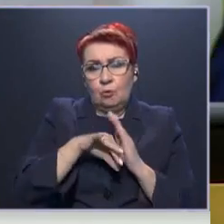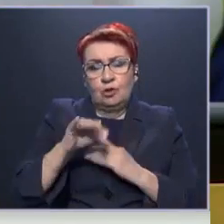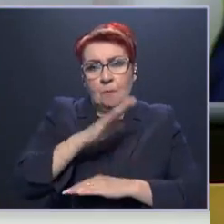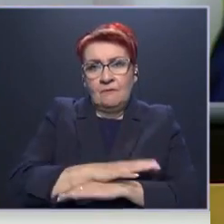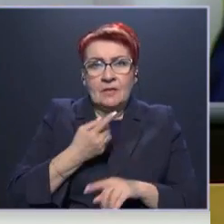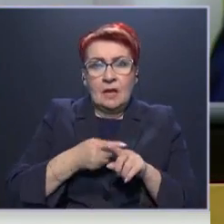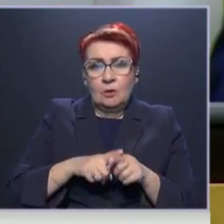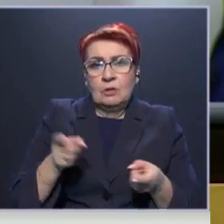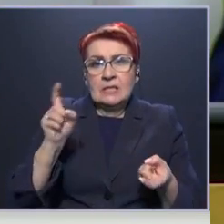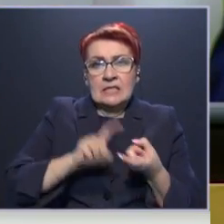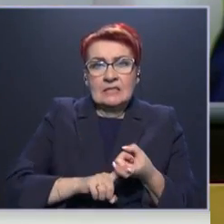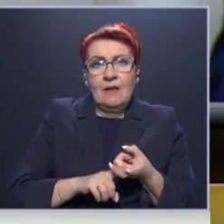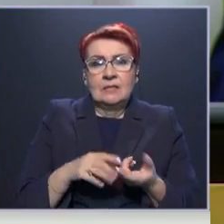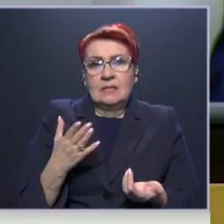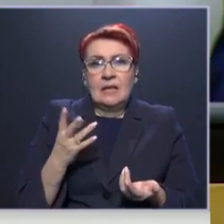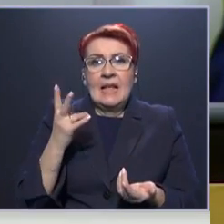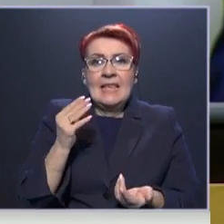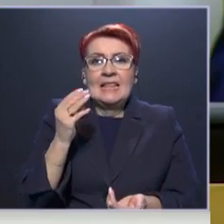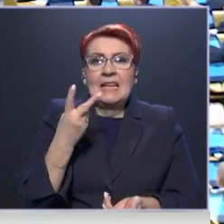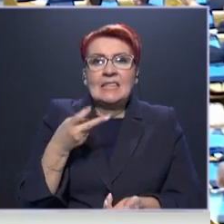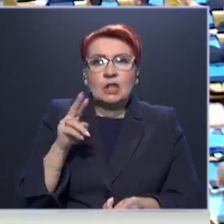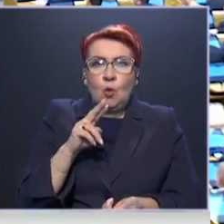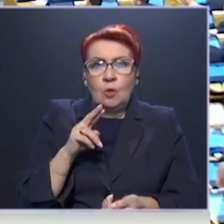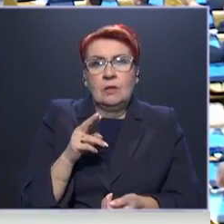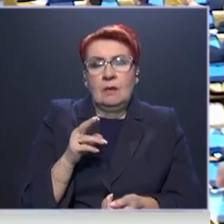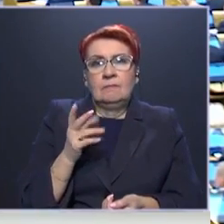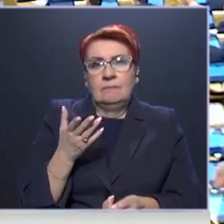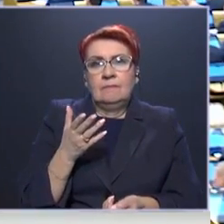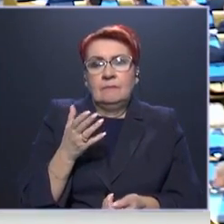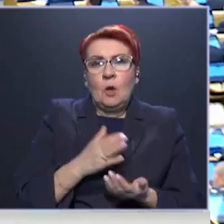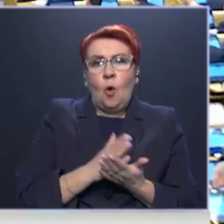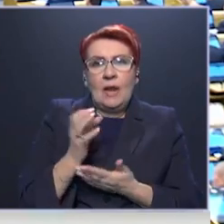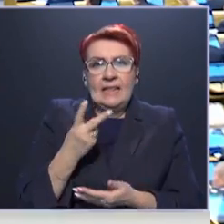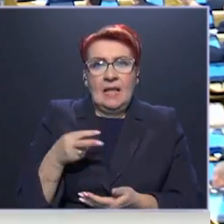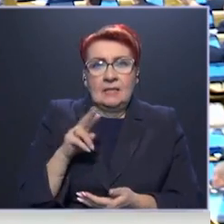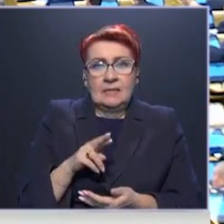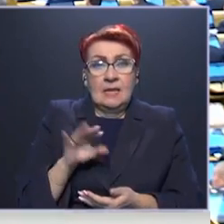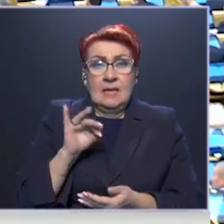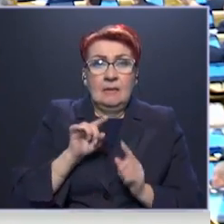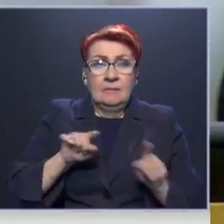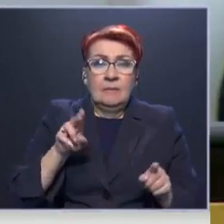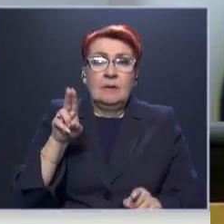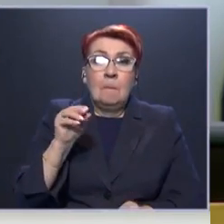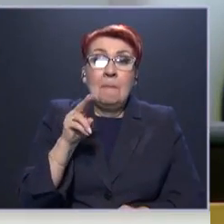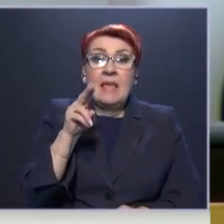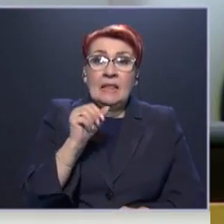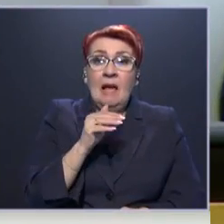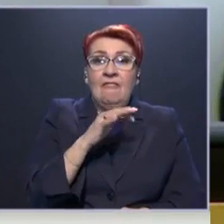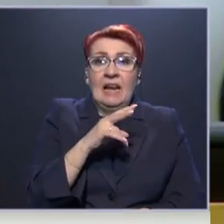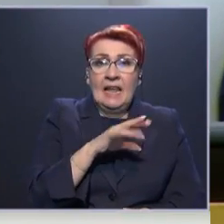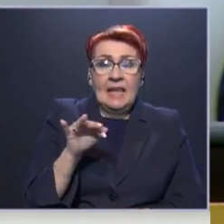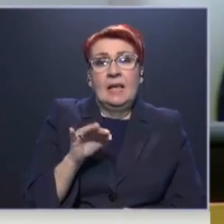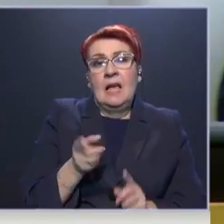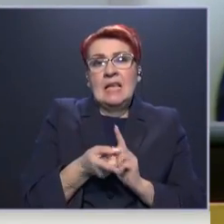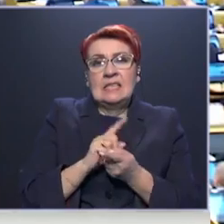поведения, которое связано с нетрадиционной сексуальной ориентацией. Я уже не говорю про возможную пропаганду педофилии, смены пола и